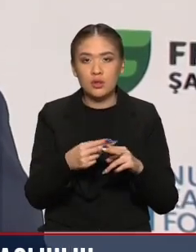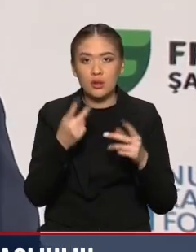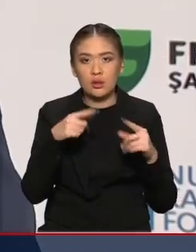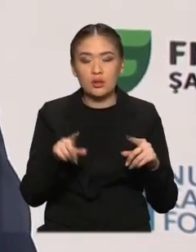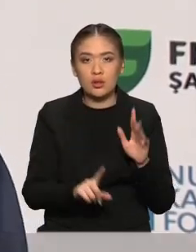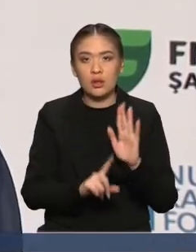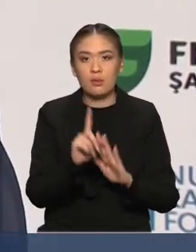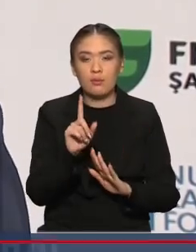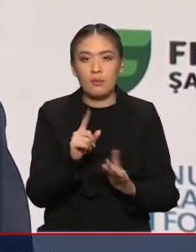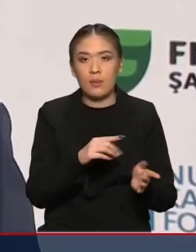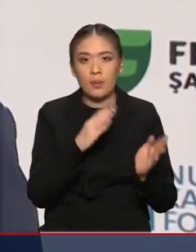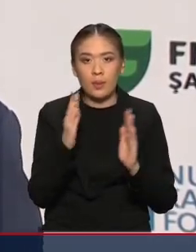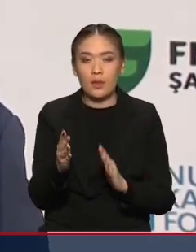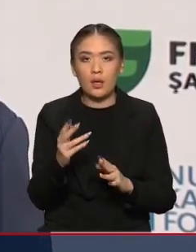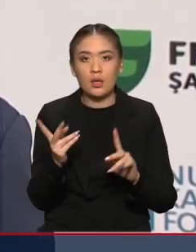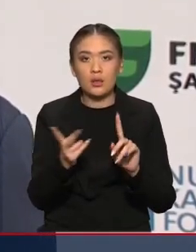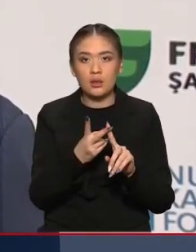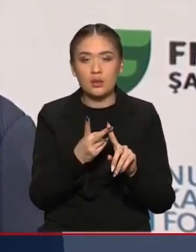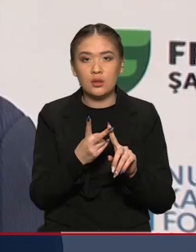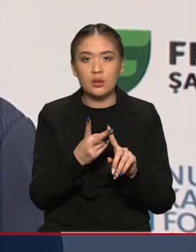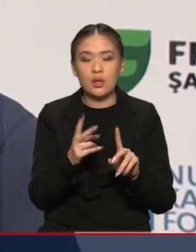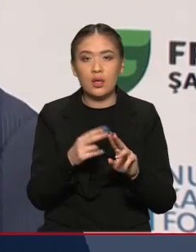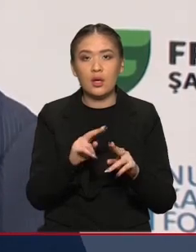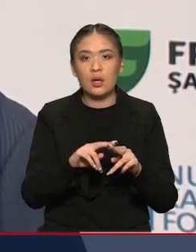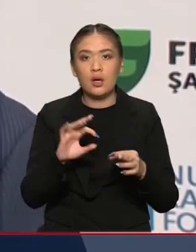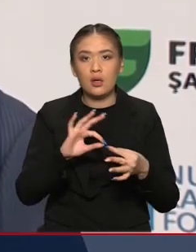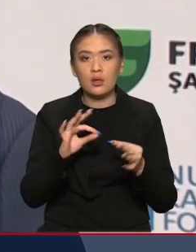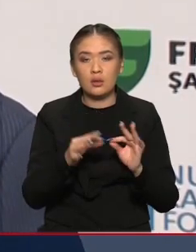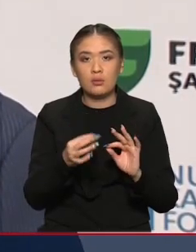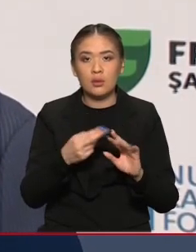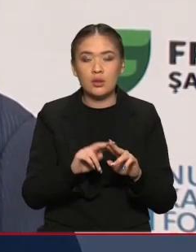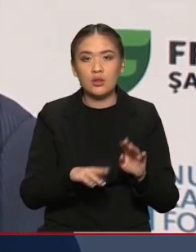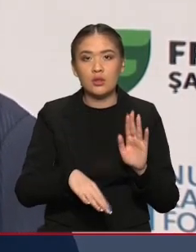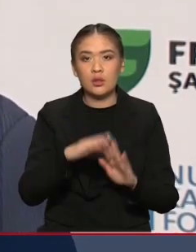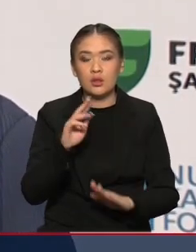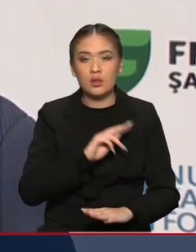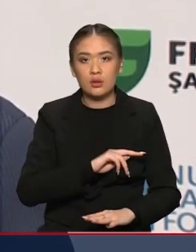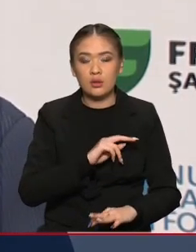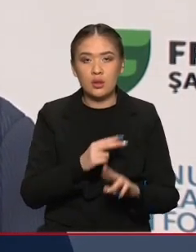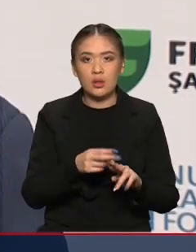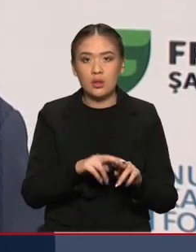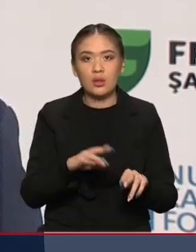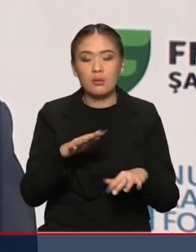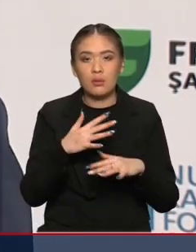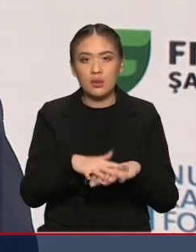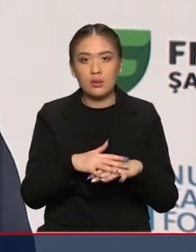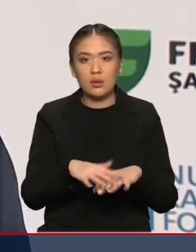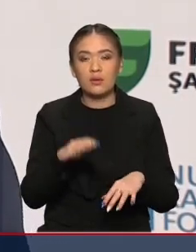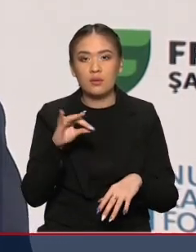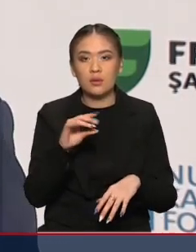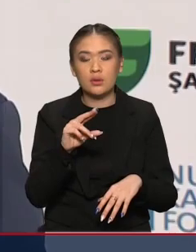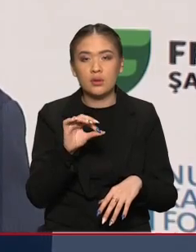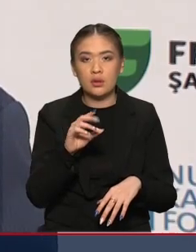басталды. Екінші, бұл олимпиаданың жақсы мектебі түседі. Ислам физика математика мектебі.